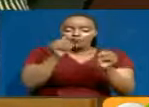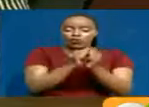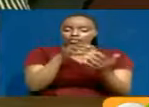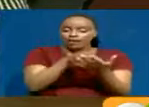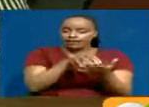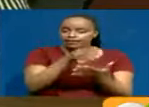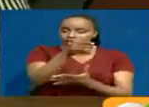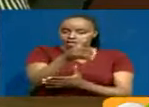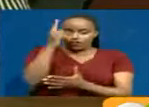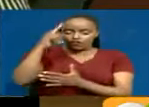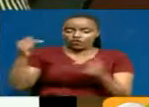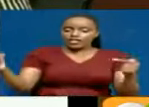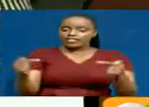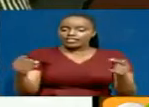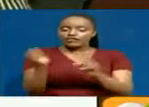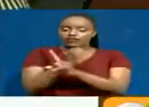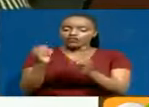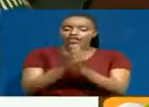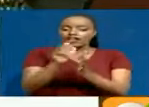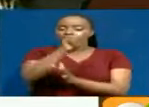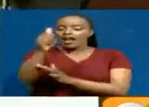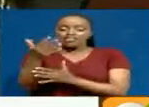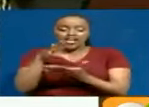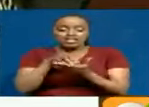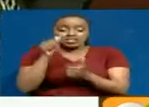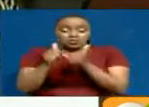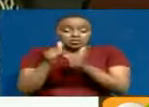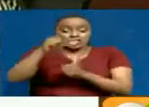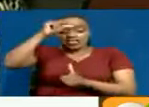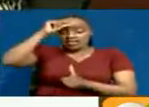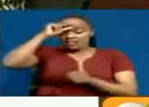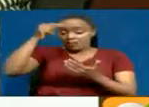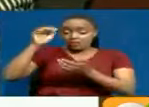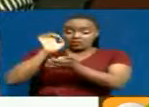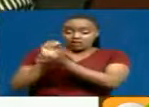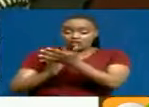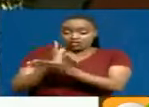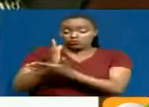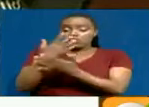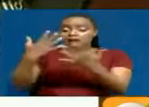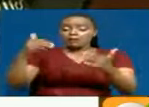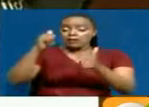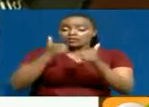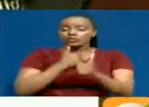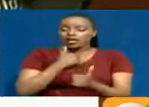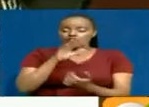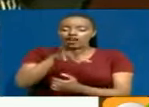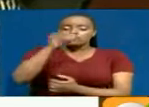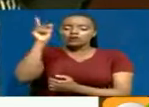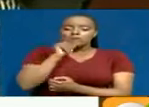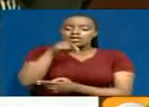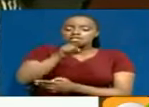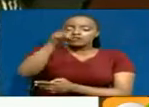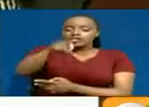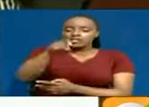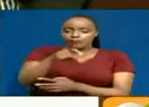charge of incitement to violence and any other charges that the state through the material it has found that he